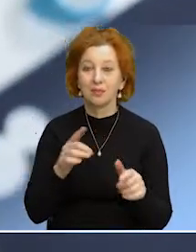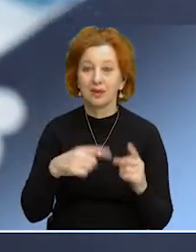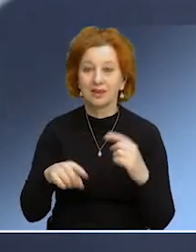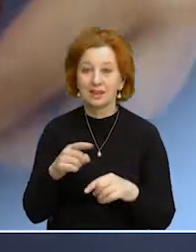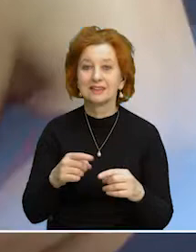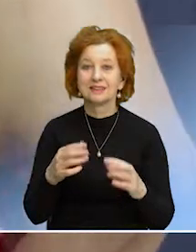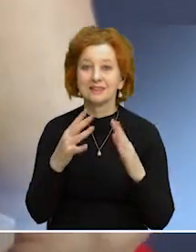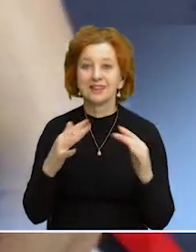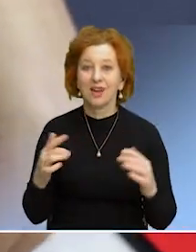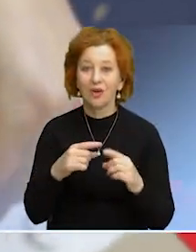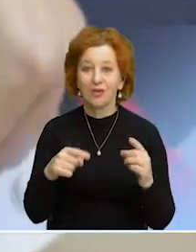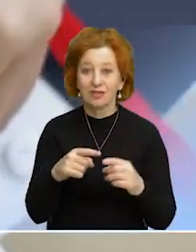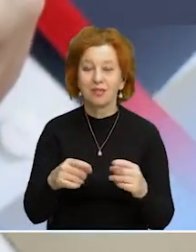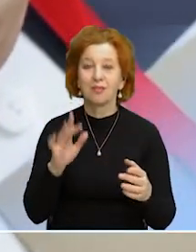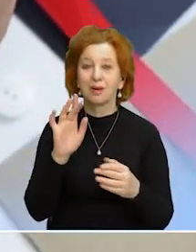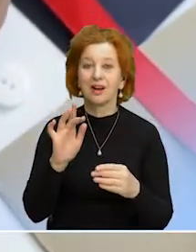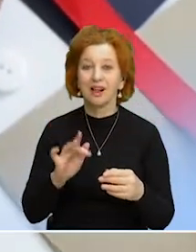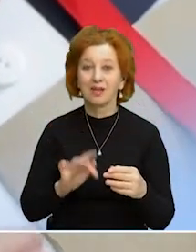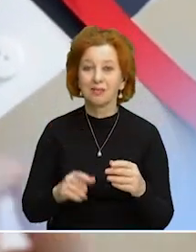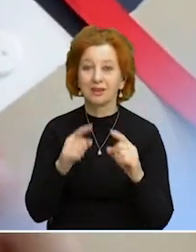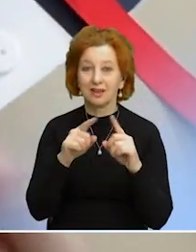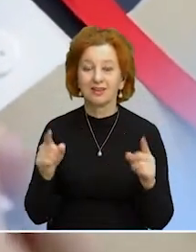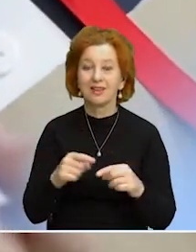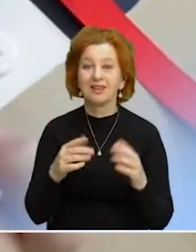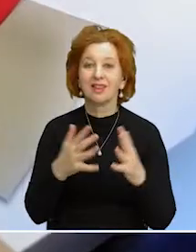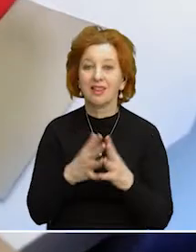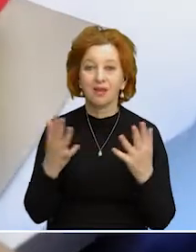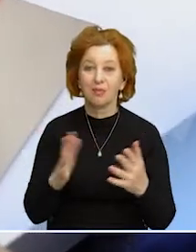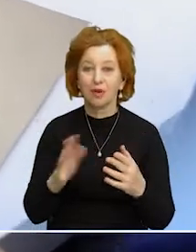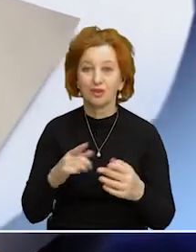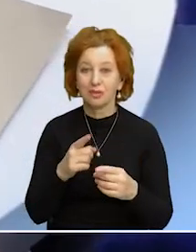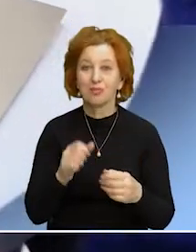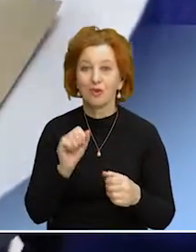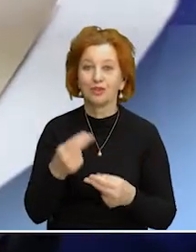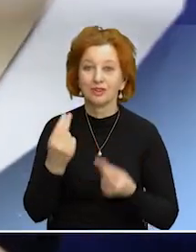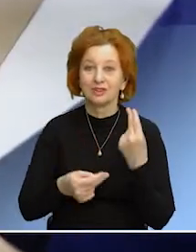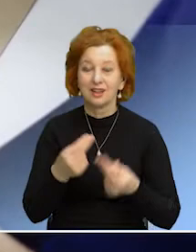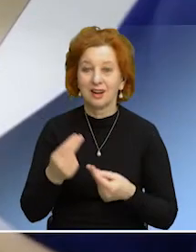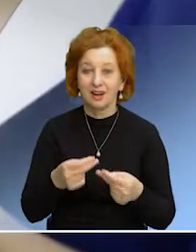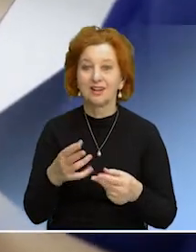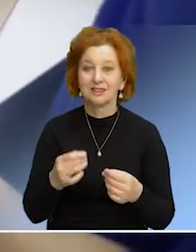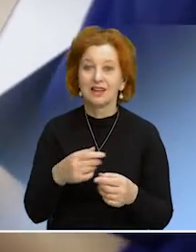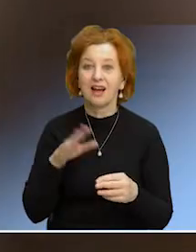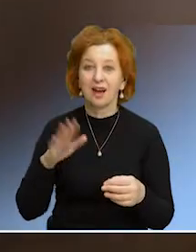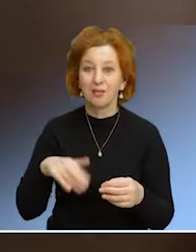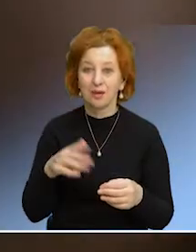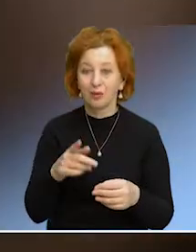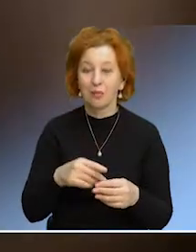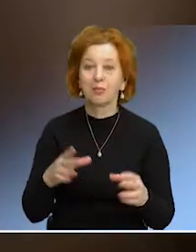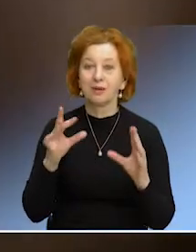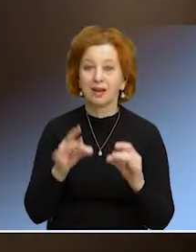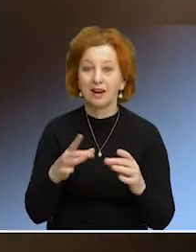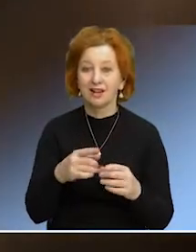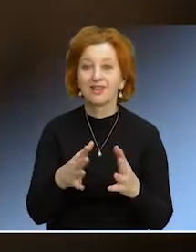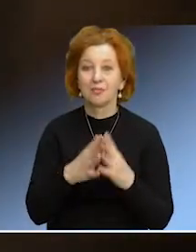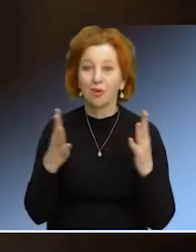расположение снеговика. В первую очередь приклейте небольшой отрезок ленты, она будет у нас играть роль шарфика. Затем снизу